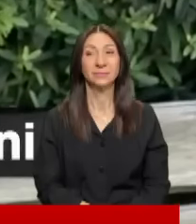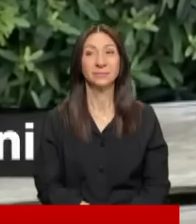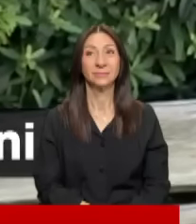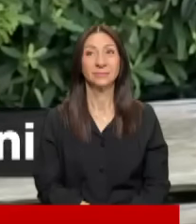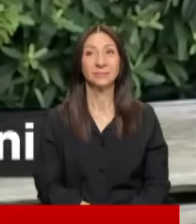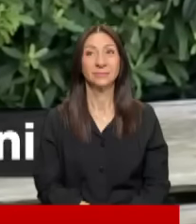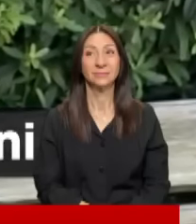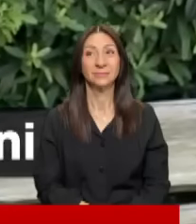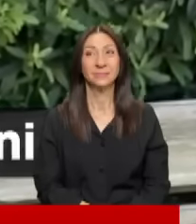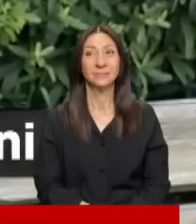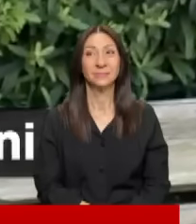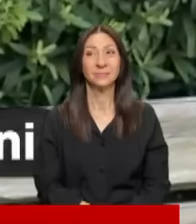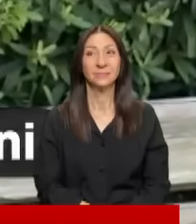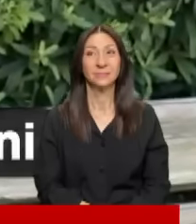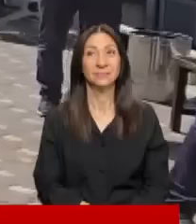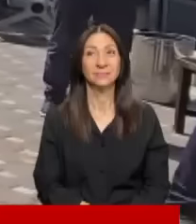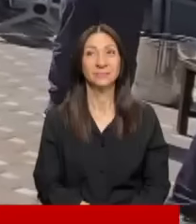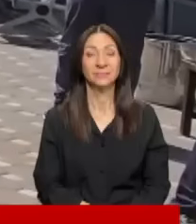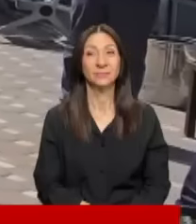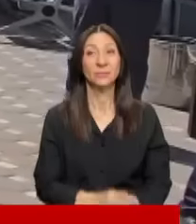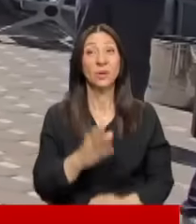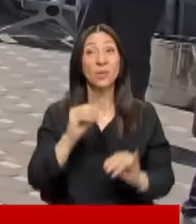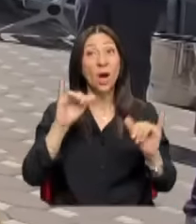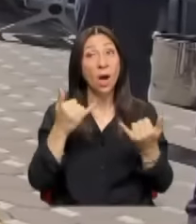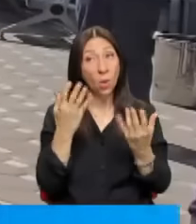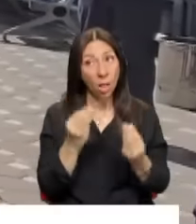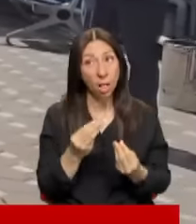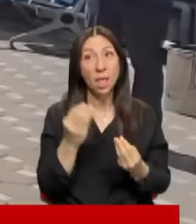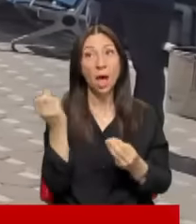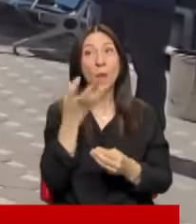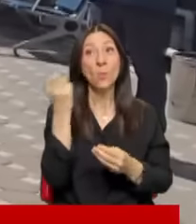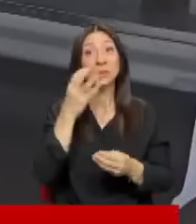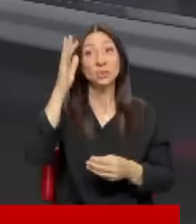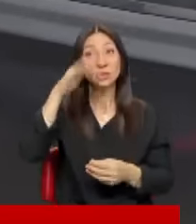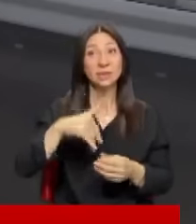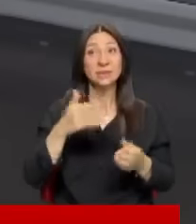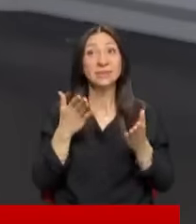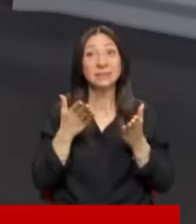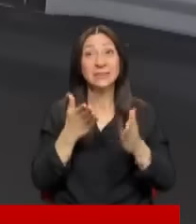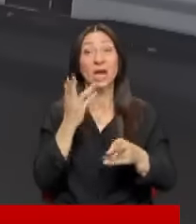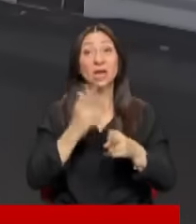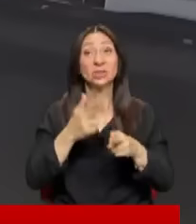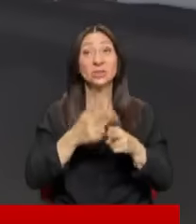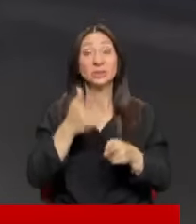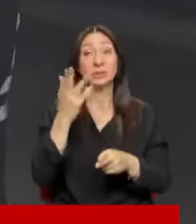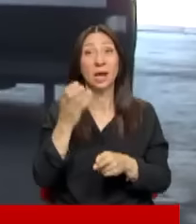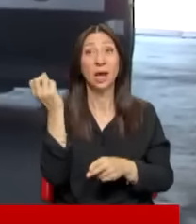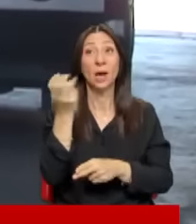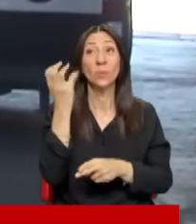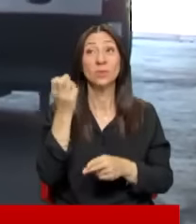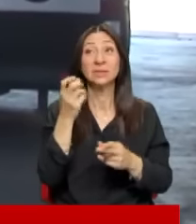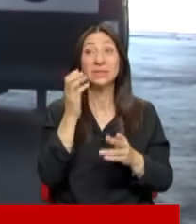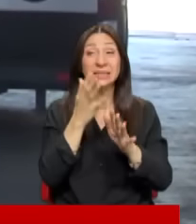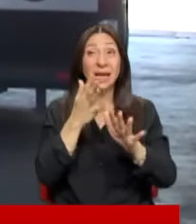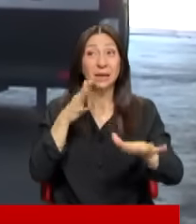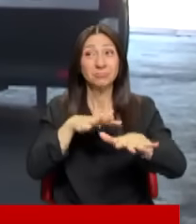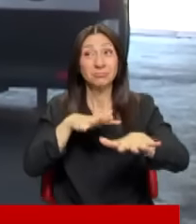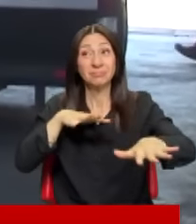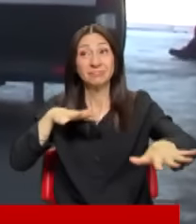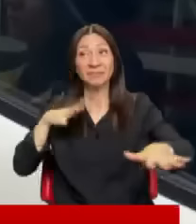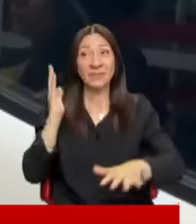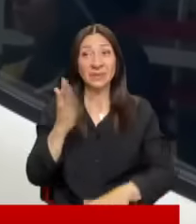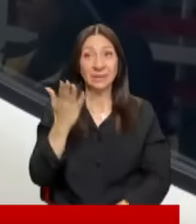çarptım. Tahta vardı. Öyle yarıldı yani. Durumu daha da ağır olanlar ambulans çağırdı. Sedye ile acile taşındı. Ambulanslar sıra sıra dizildi